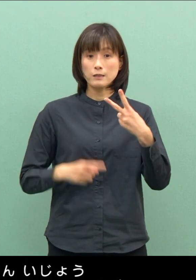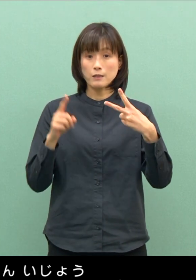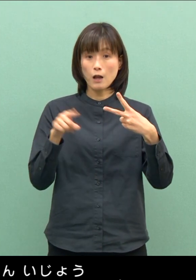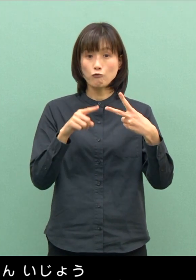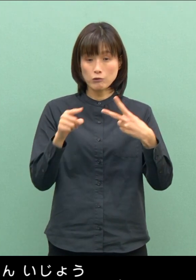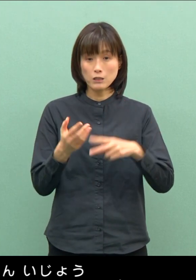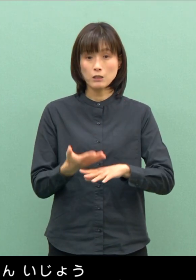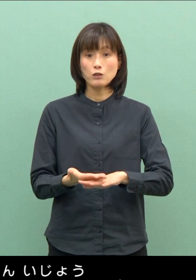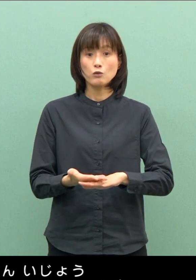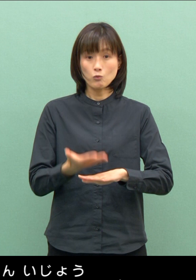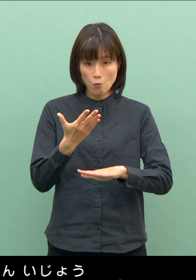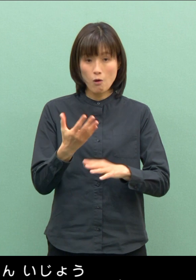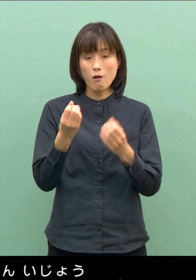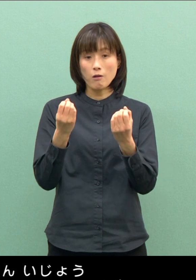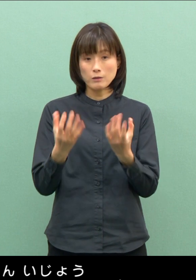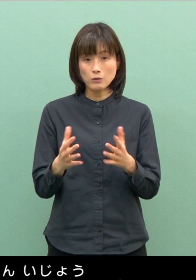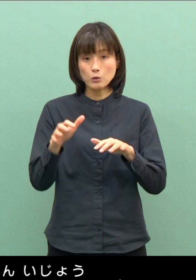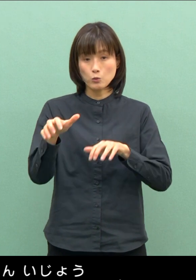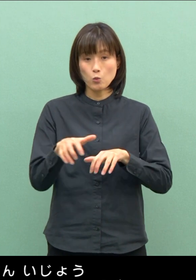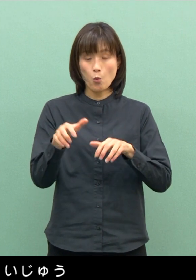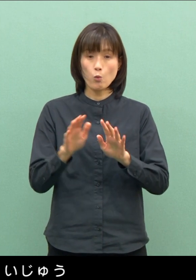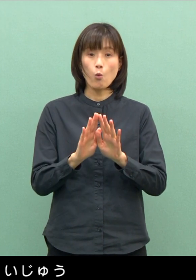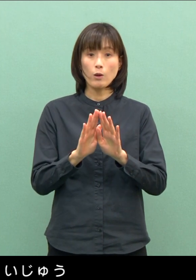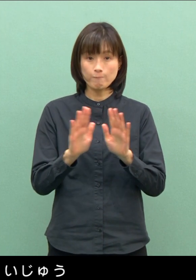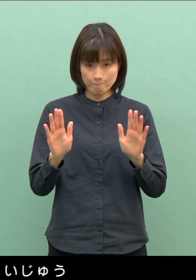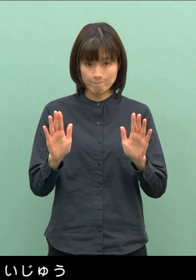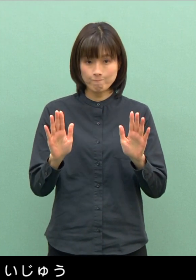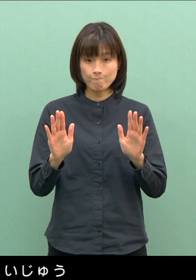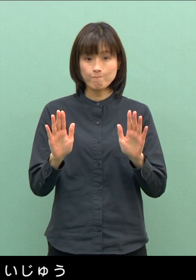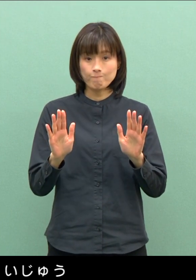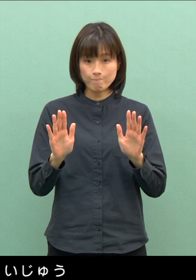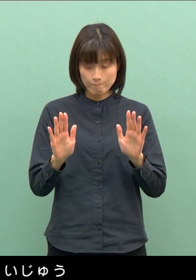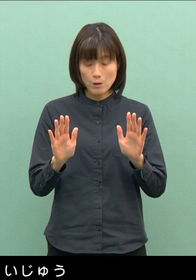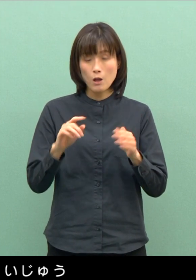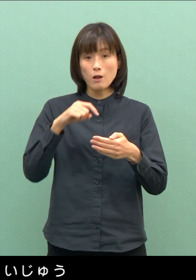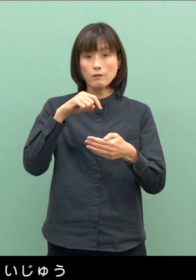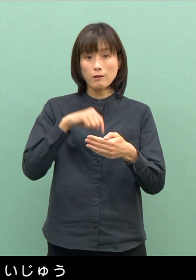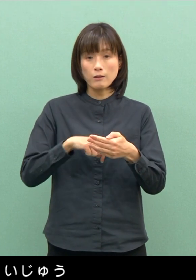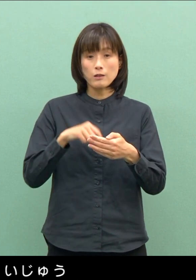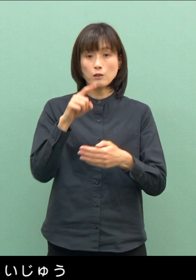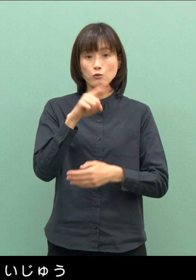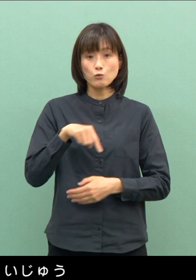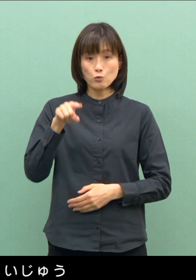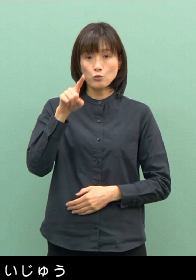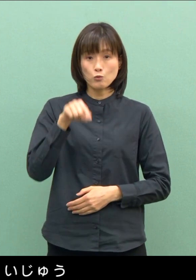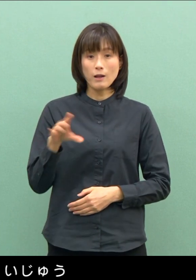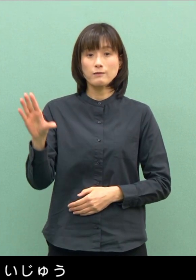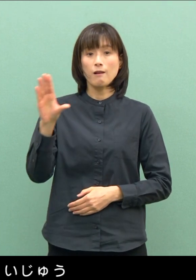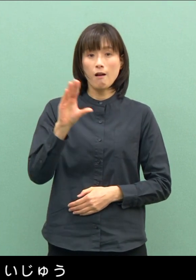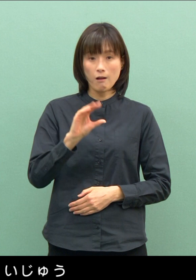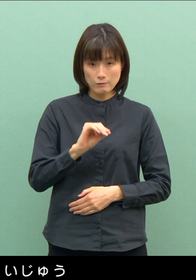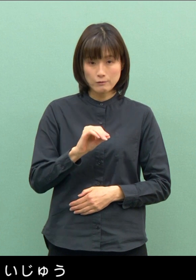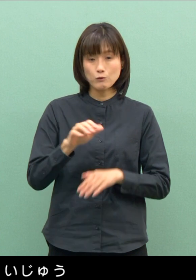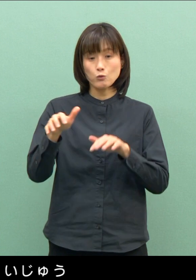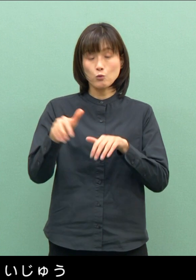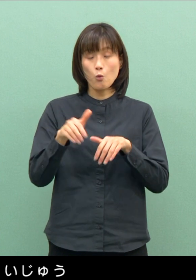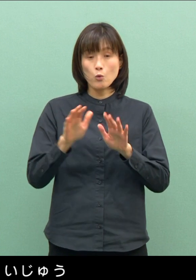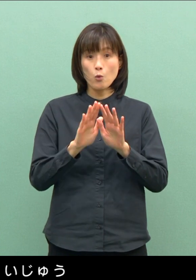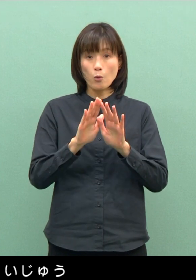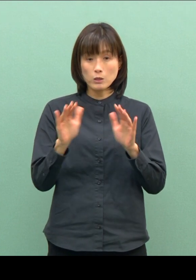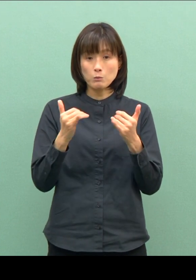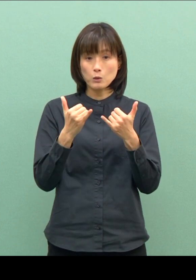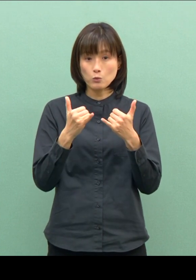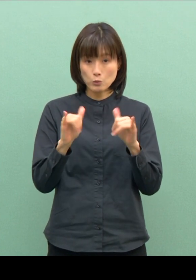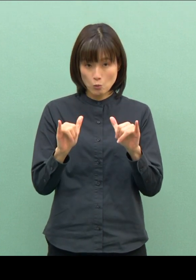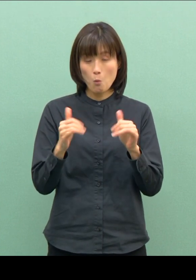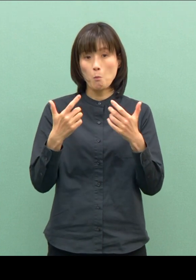方が新たに農業を始められています。そのうち UI ターンで長崎県に移住して農業を始める